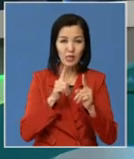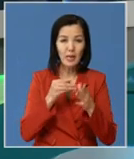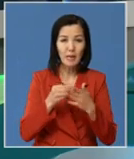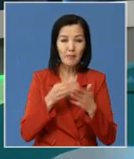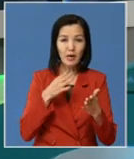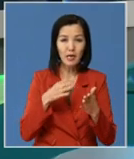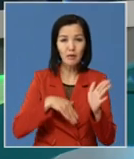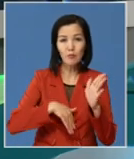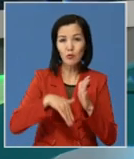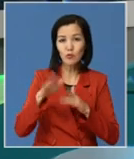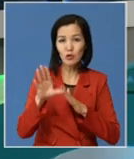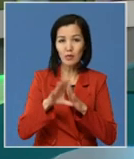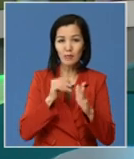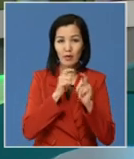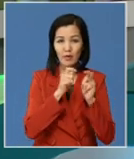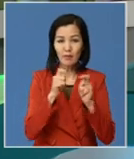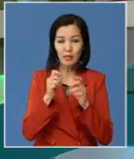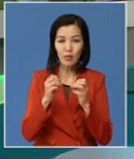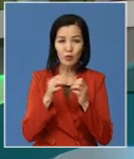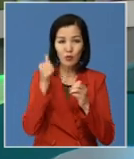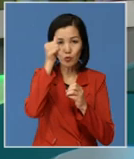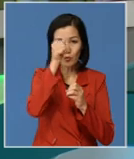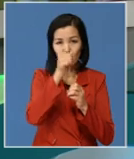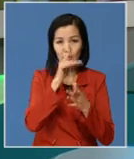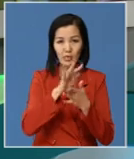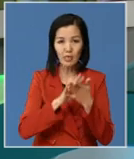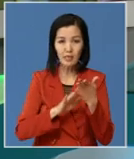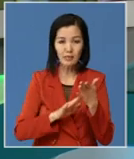осы Тамшыбұлақтан кеп су алып, емделіп,